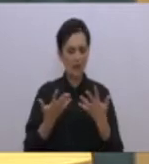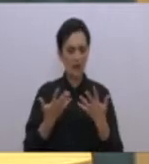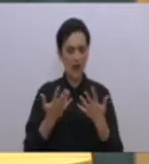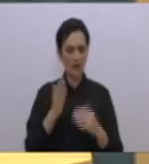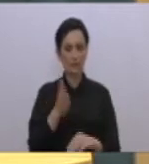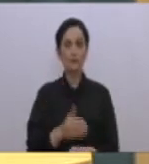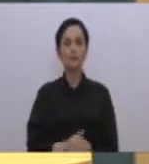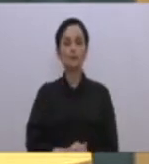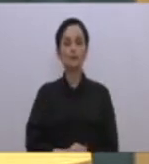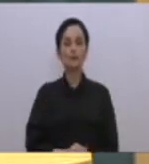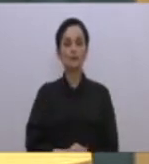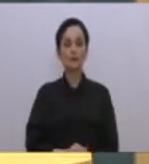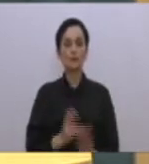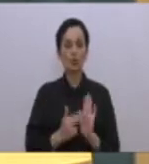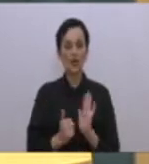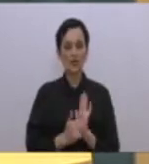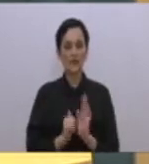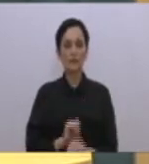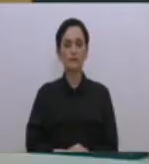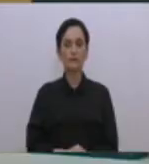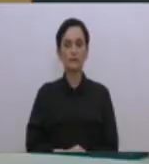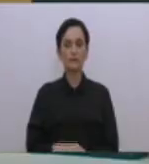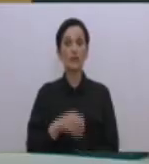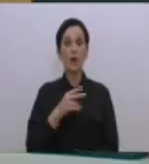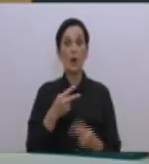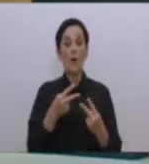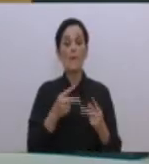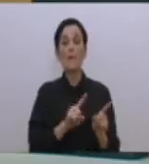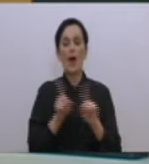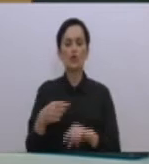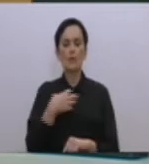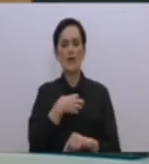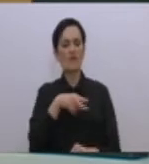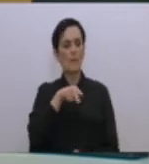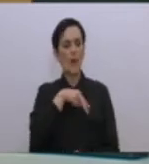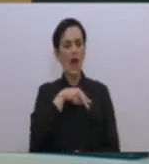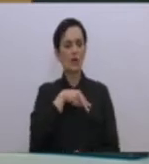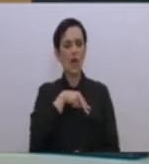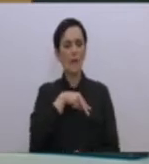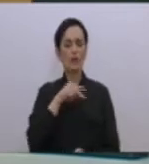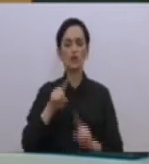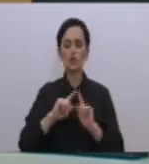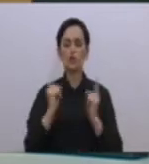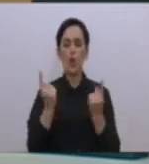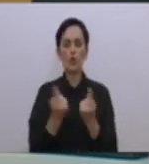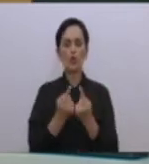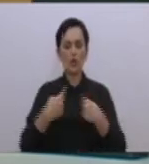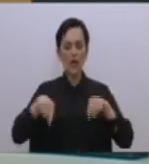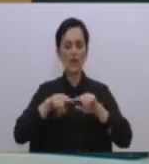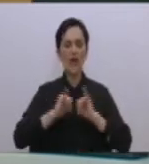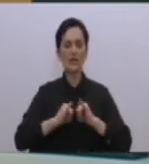გავხადოთ. უკაცრავად. Paralelat, მნიშვნელოვანია parlamentis instituțiul organizațiului